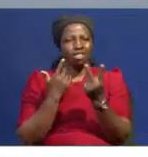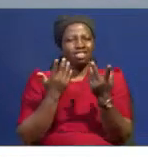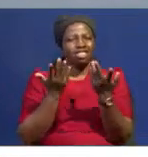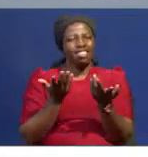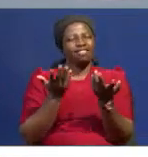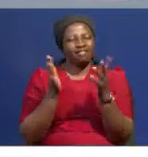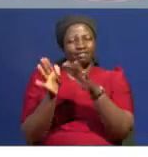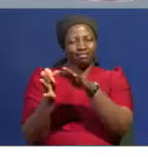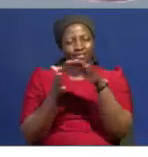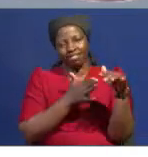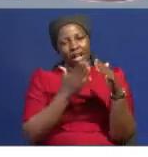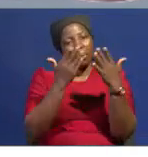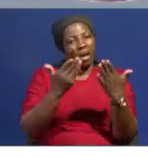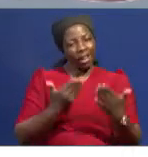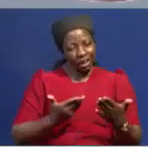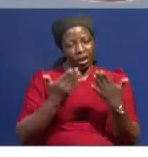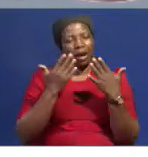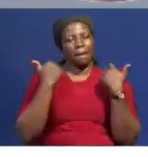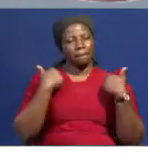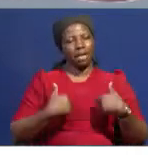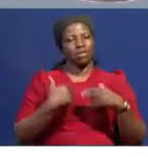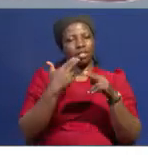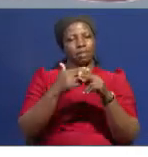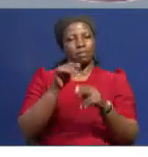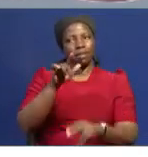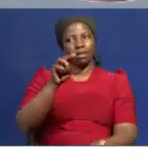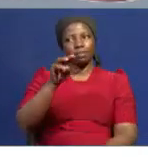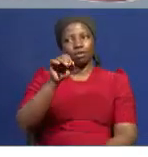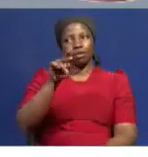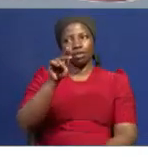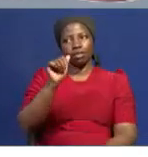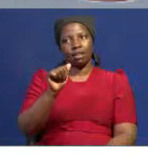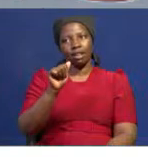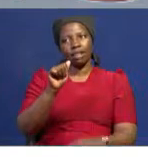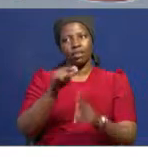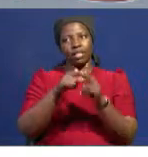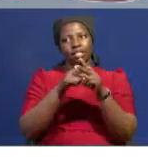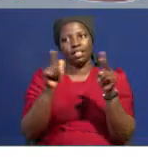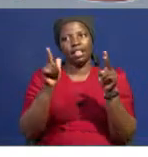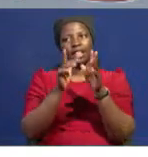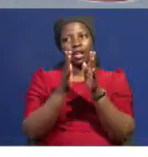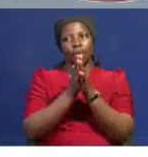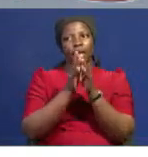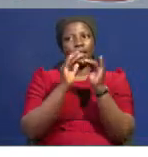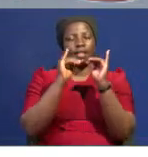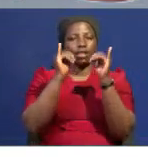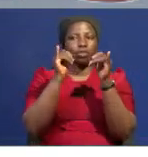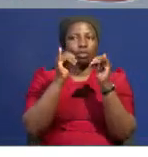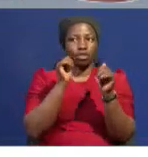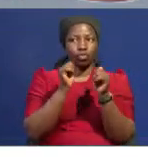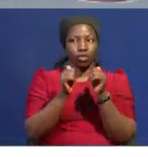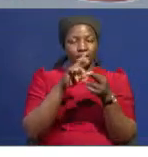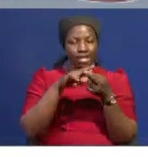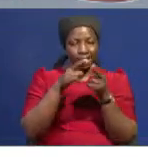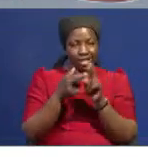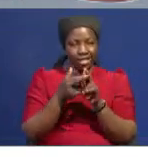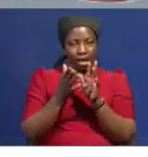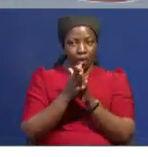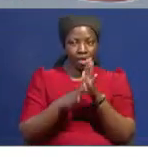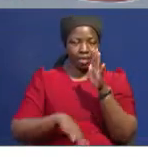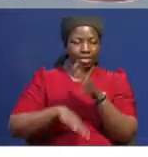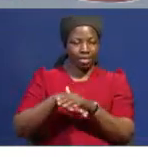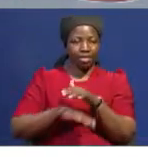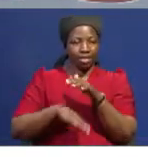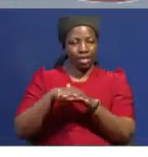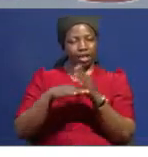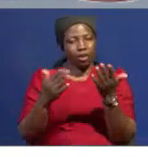Karibu sana mwanasporti, mimi ni at ilimoka na tuanze na taarifa ambayo inahusiana na soka,